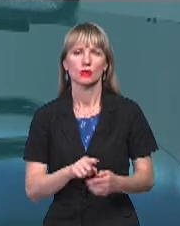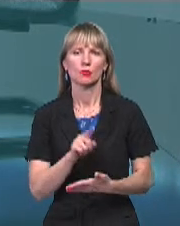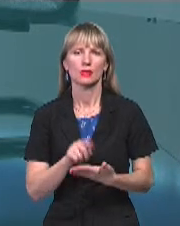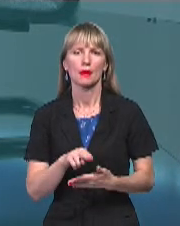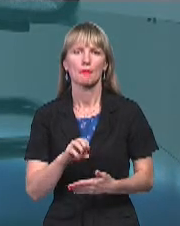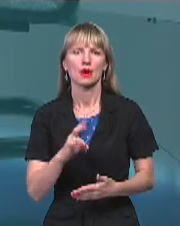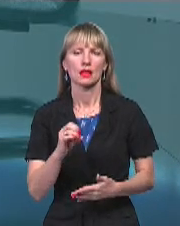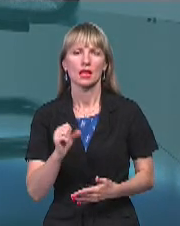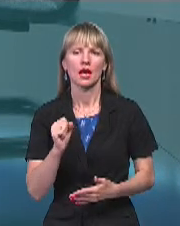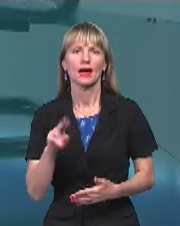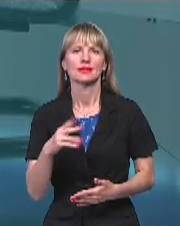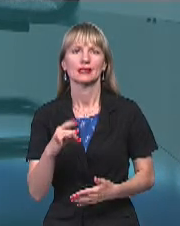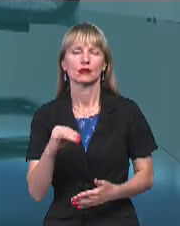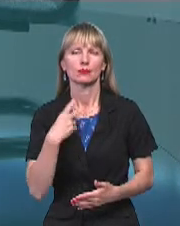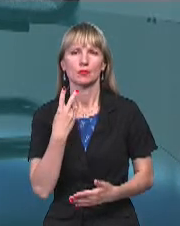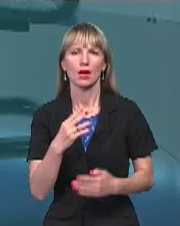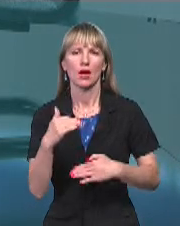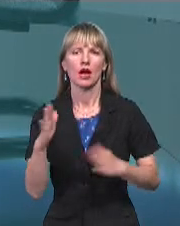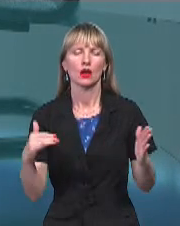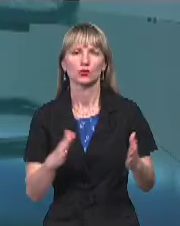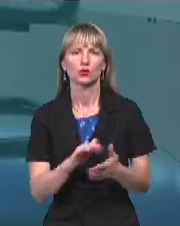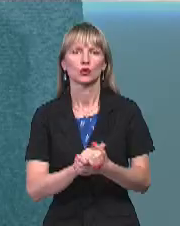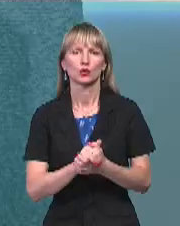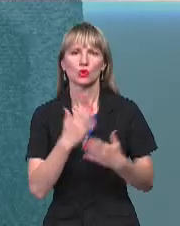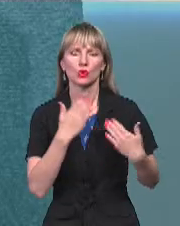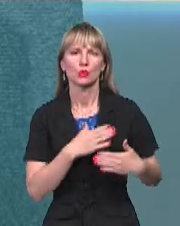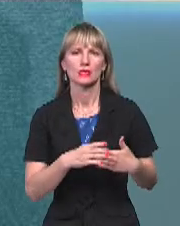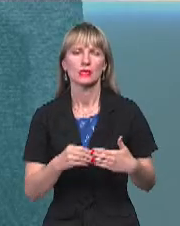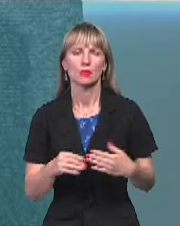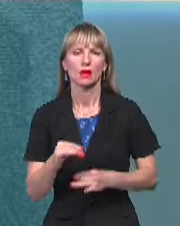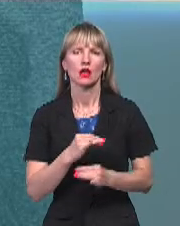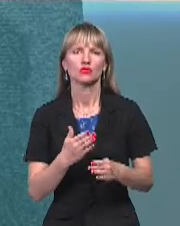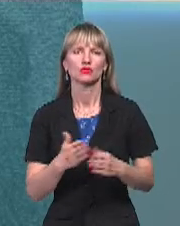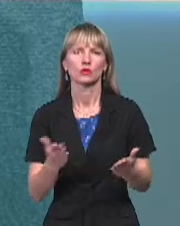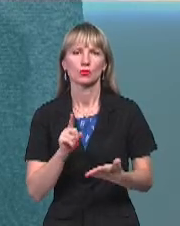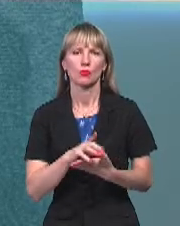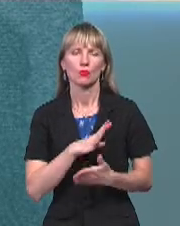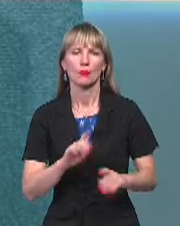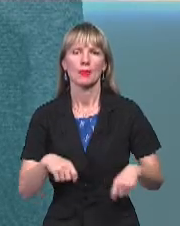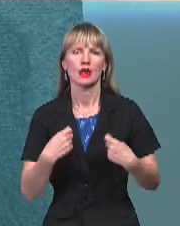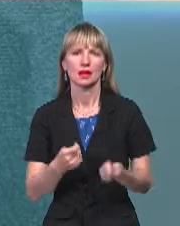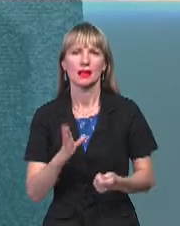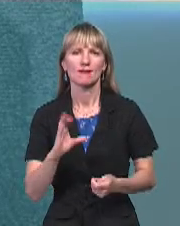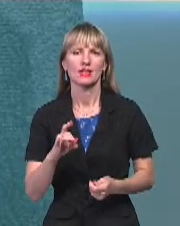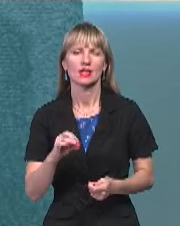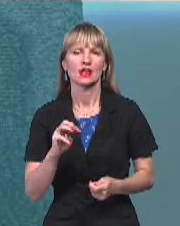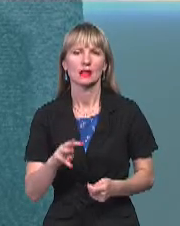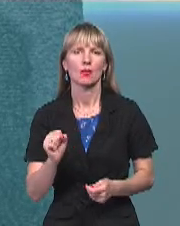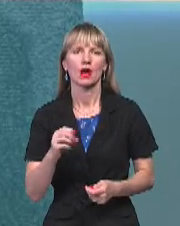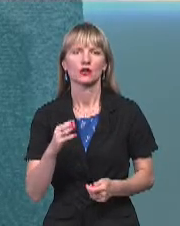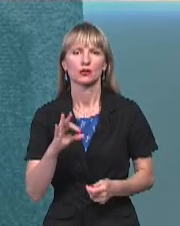Пане Андрію, ми маємо карту Дружелюбівської сільської ради, частина земель якої повинні були передати ветеранам АТО